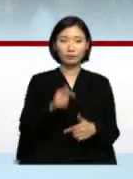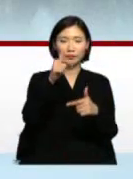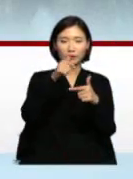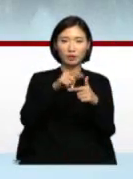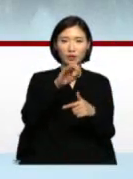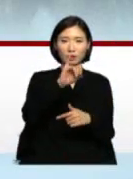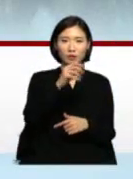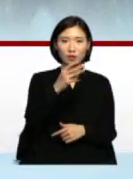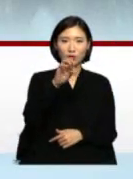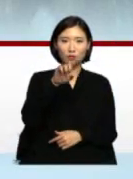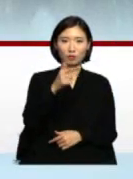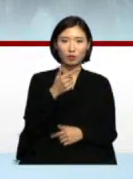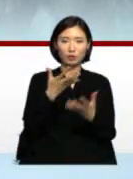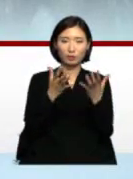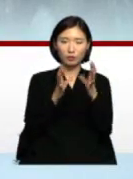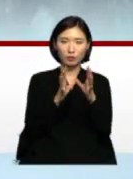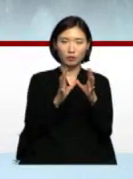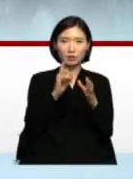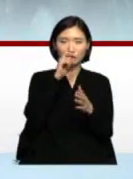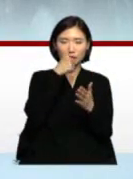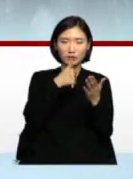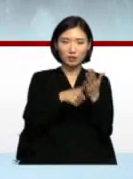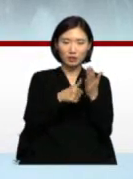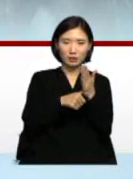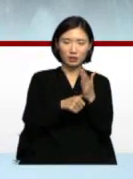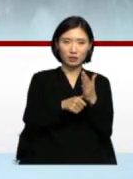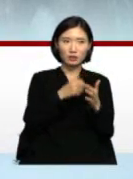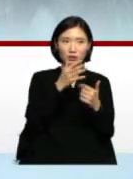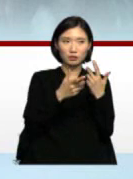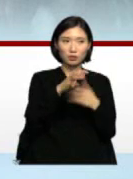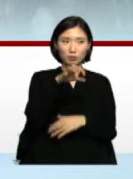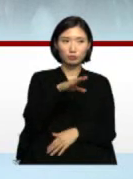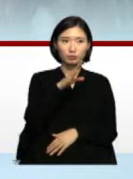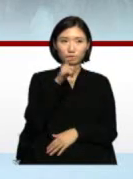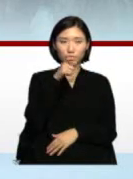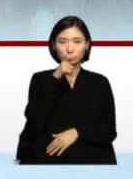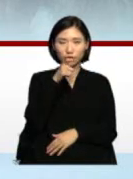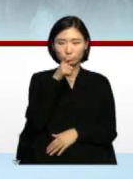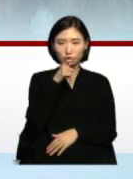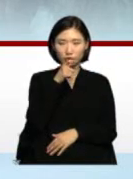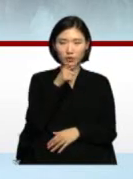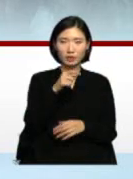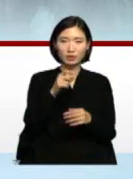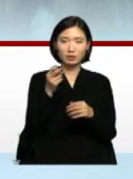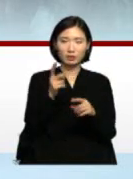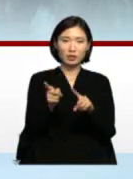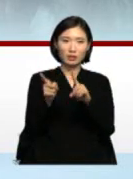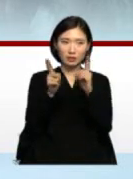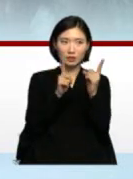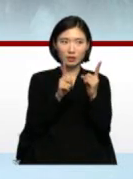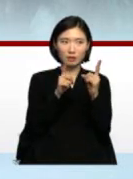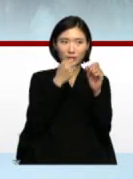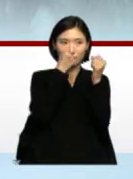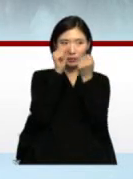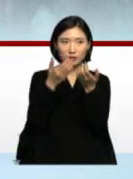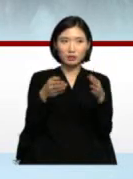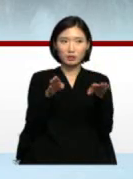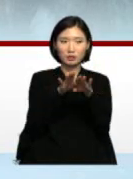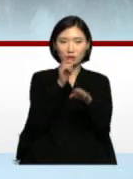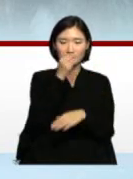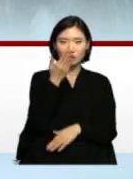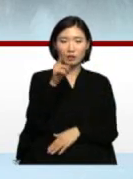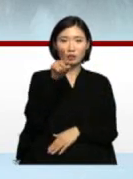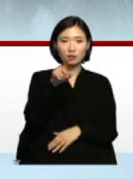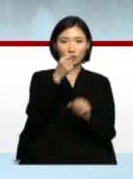강남구 일원동에는 쓰레기 소각장과 물재생센터 같은 이른바 님비 시설들이 있습니다. 하지만 주민들은 이런